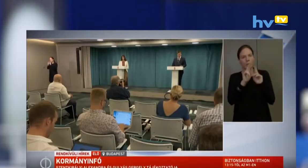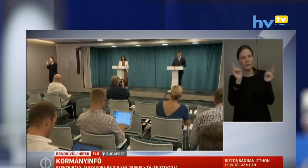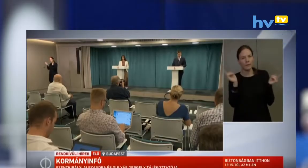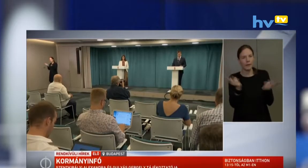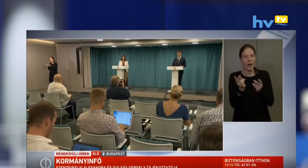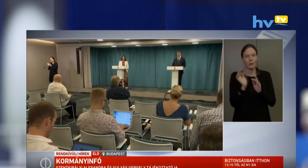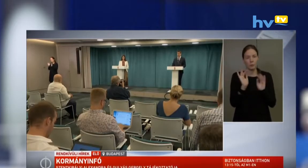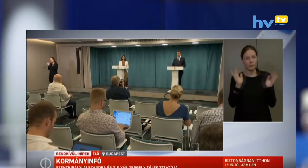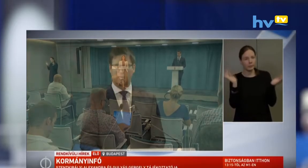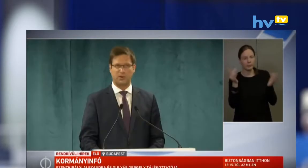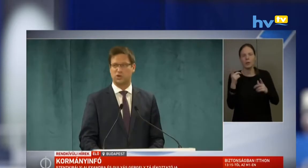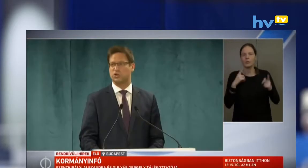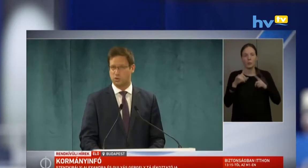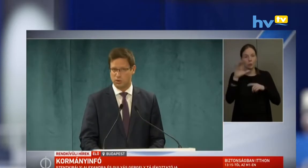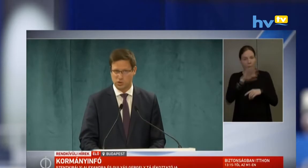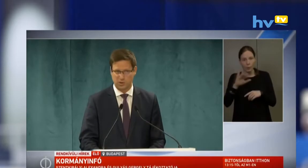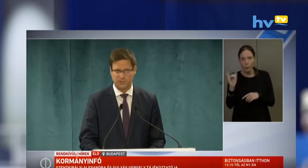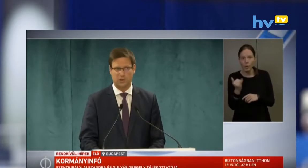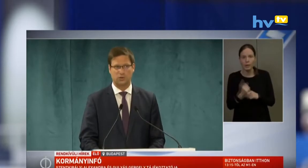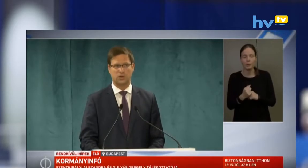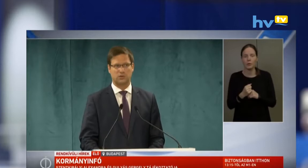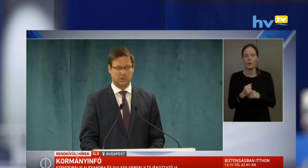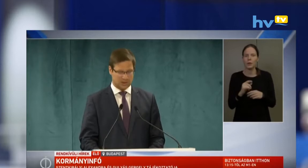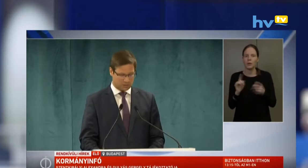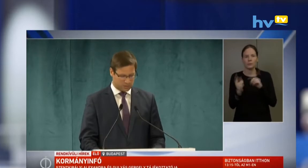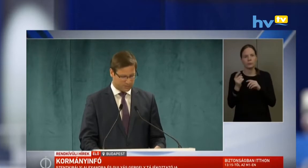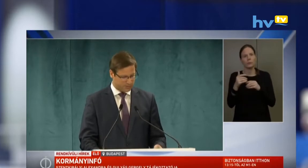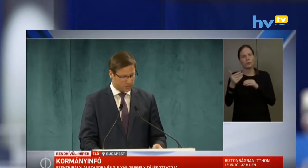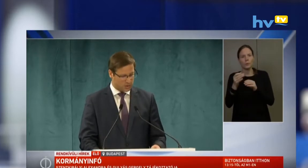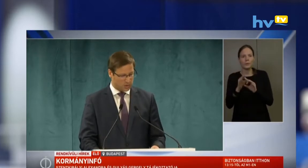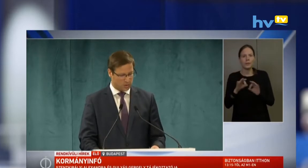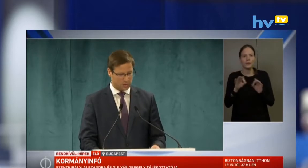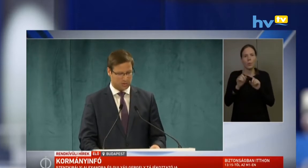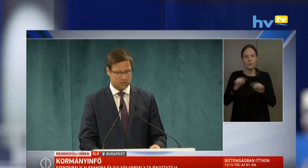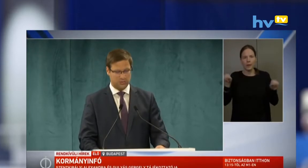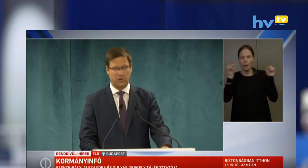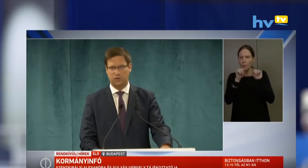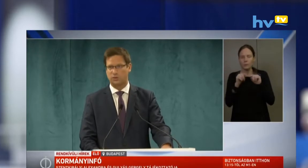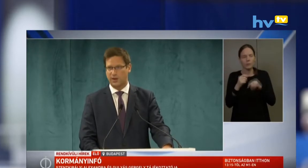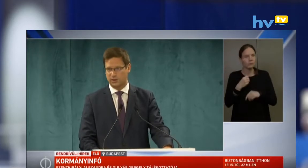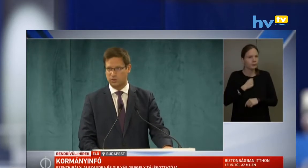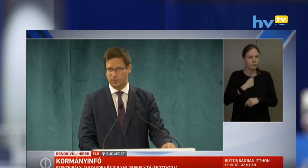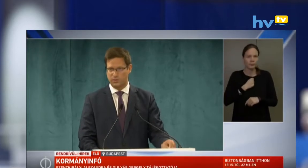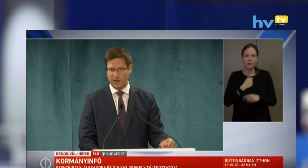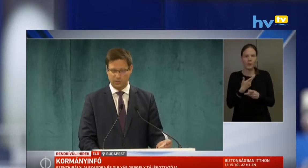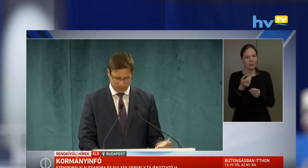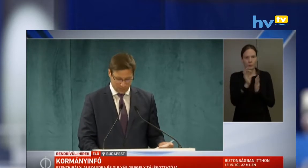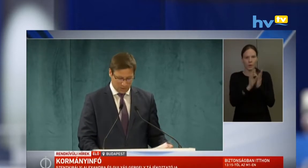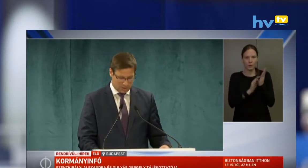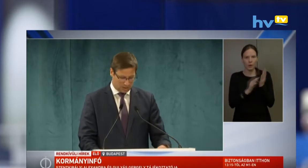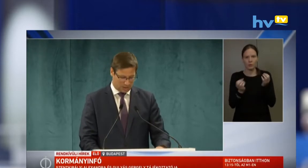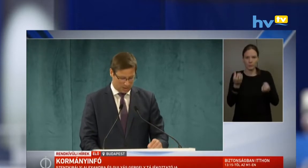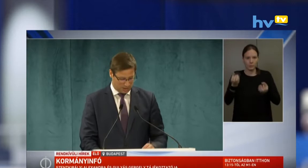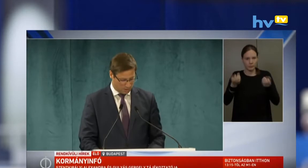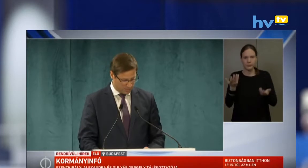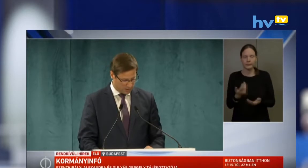Megszűnt a veszélyhelyzet, de életben van a járványügyi készültség. A veszélyhelyzet megszüntetését azt tette lehetővé, hogy sikeres volt a járvány